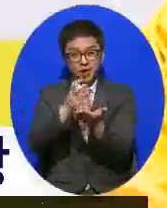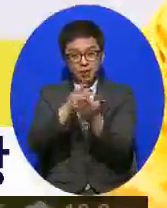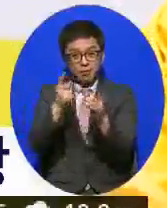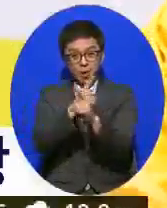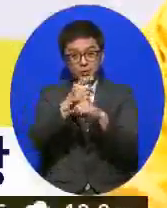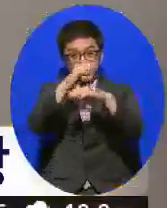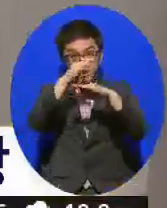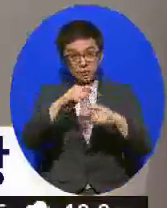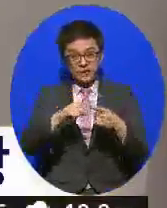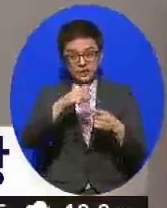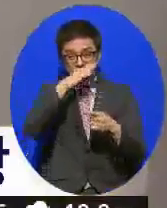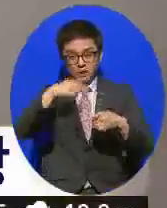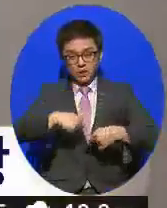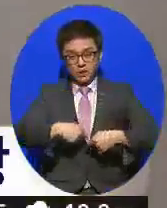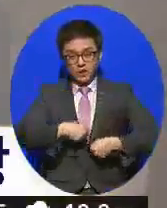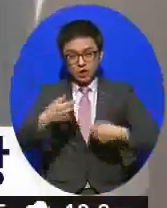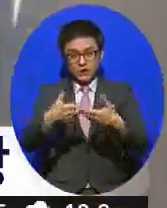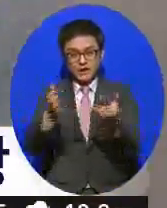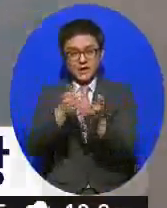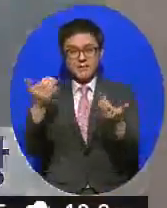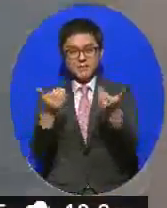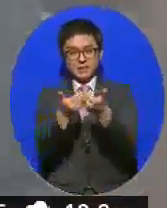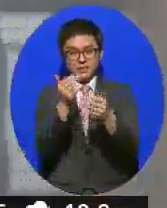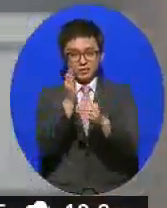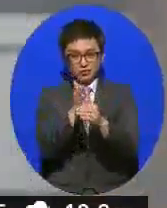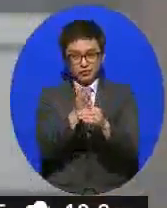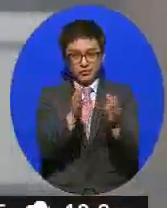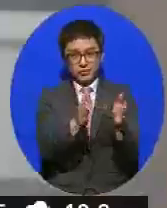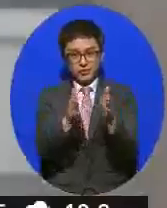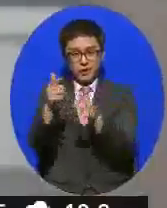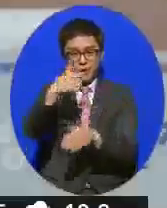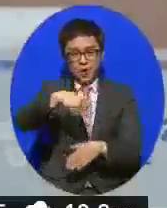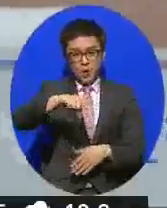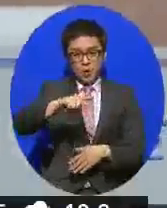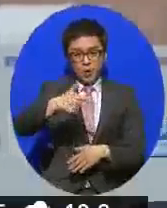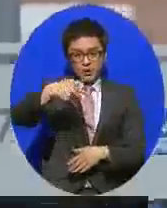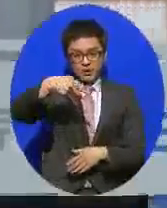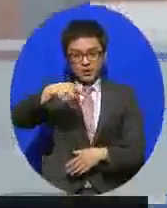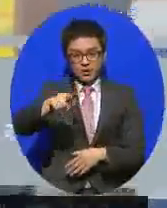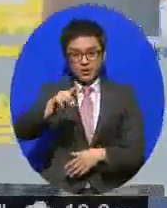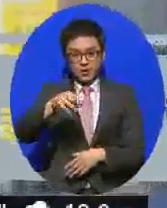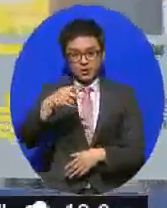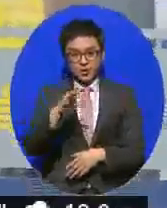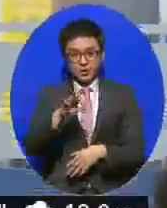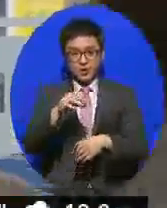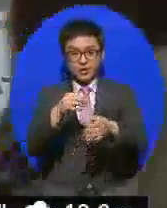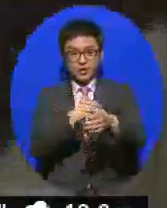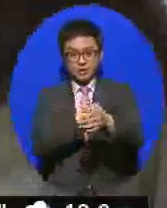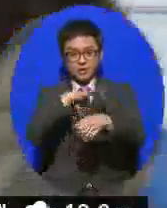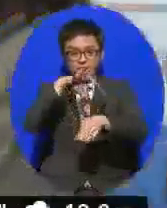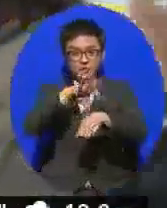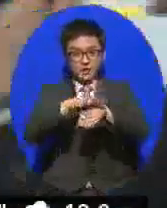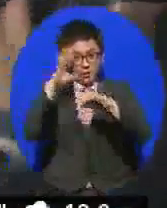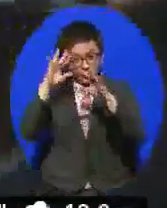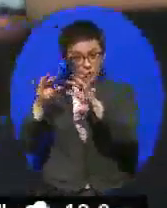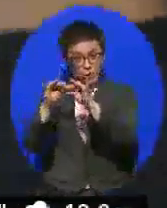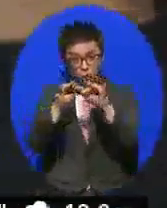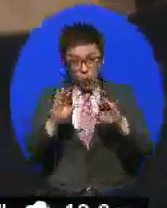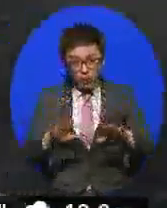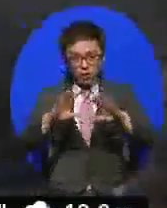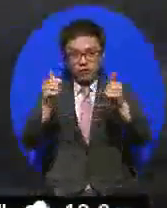예상됩니다. 강원랜드 채용 비리 사건으로 구속영장이 청구된 권성동 의원 체포동의안도 오늘 보고될